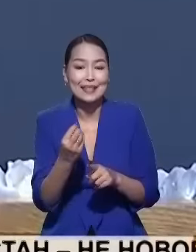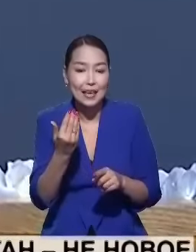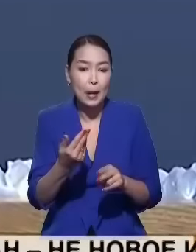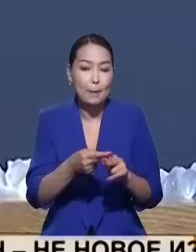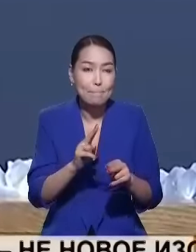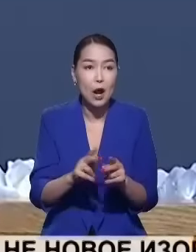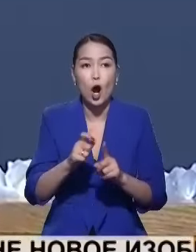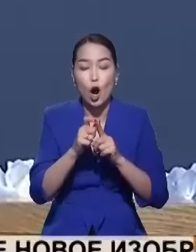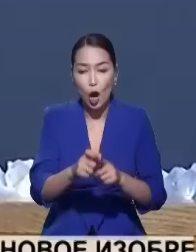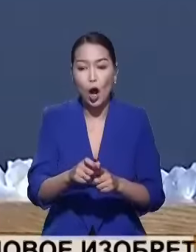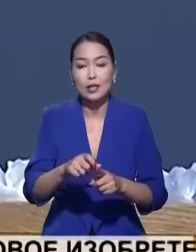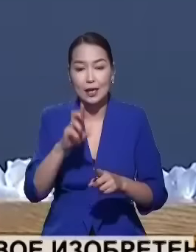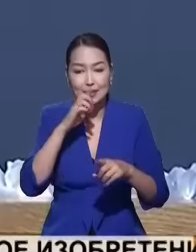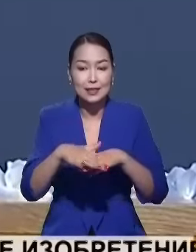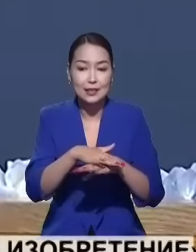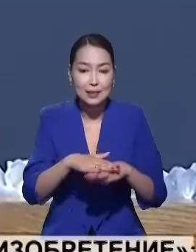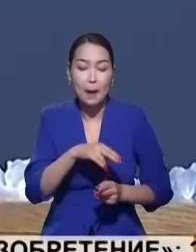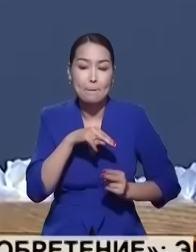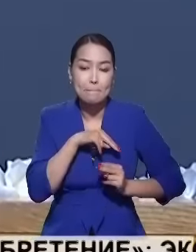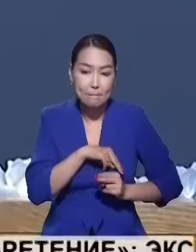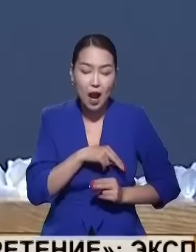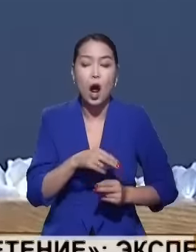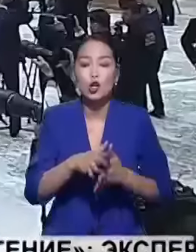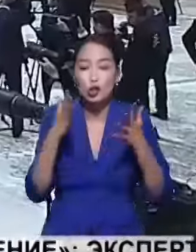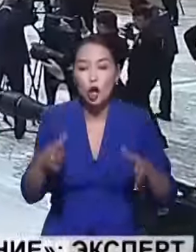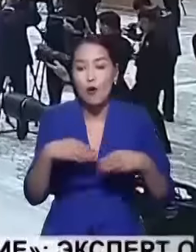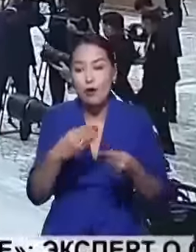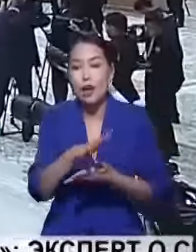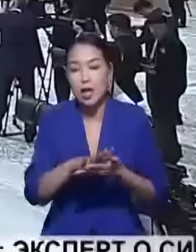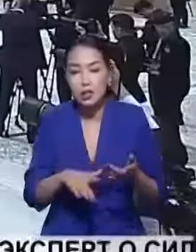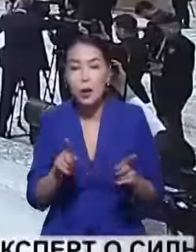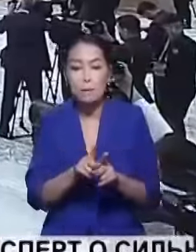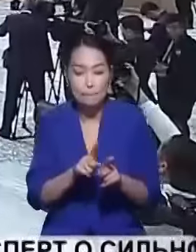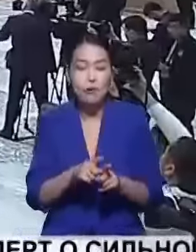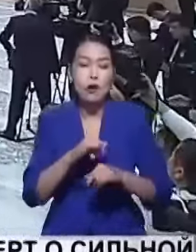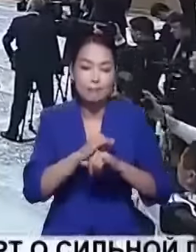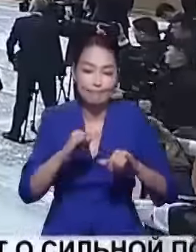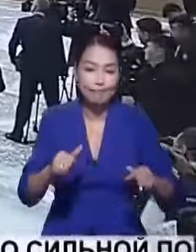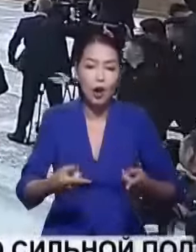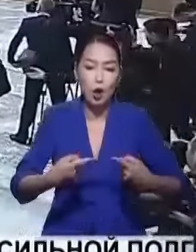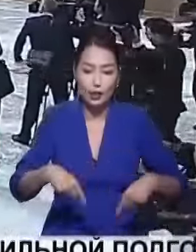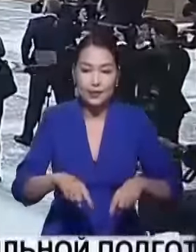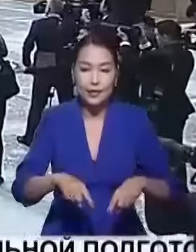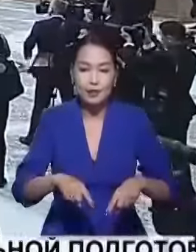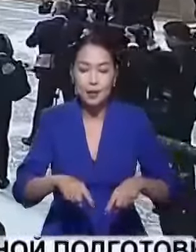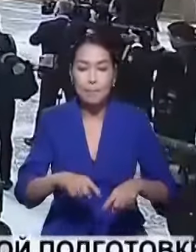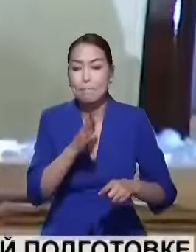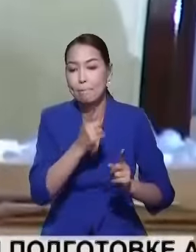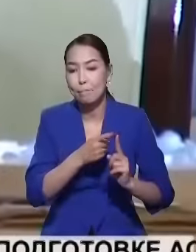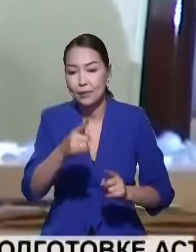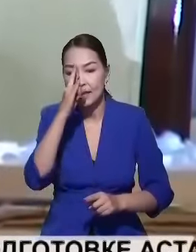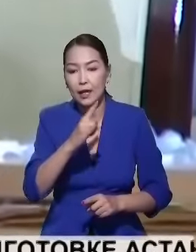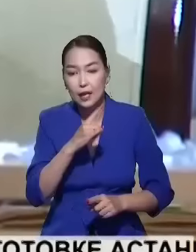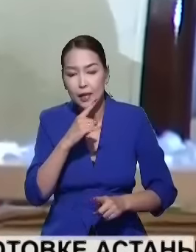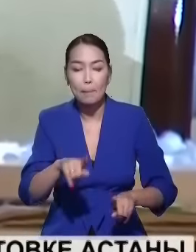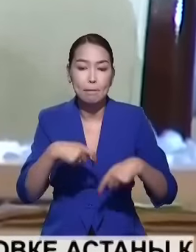конструктивные предложения стран-партнеров придадут новый импульс дальнейшему поступательному развитию организации. Тем временем Казахстан